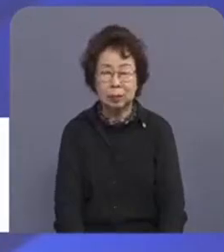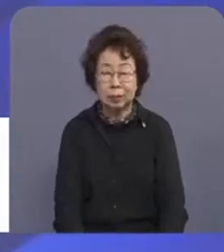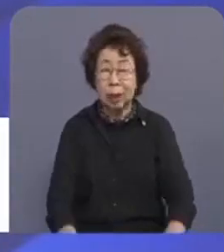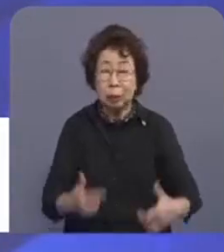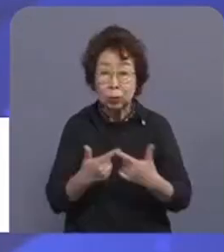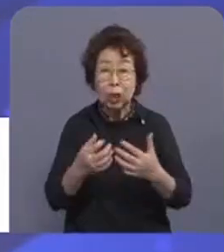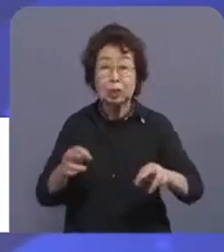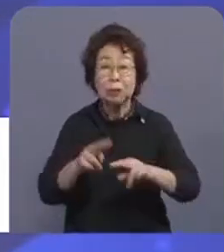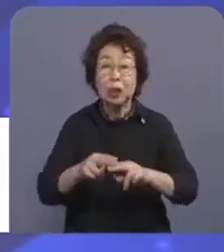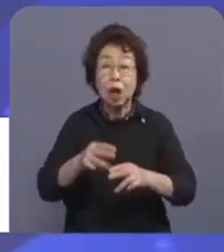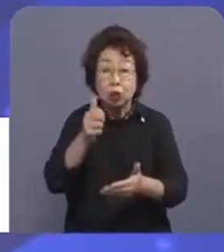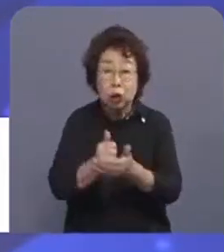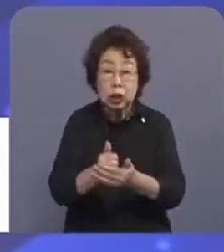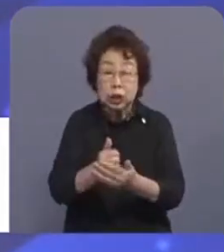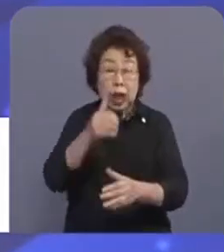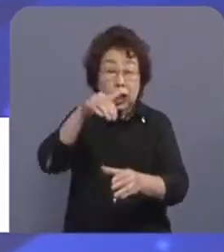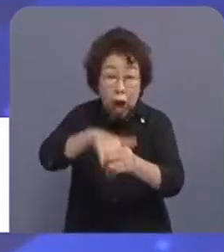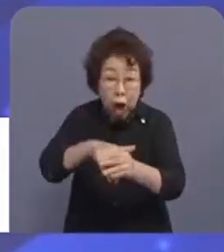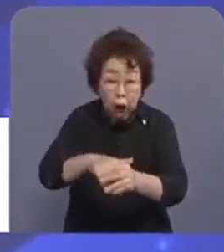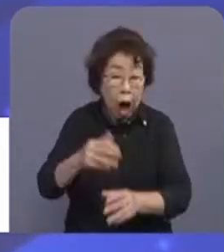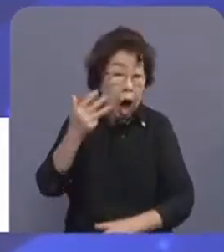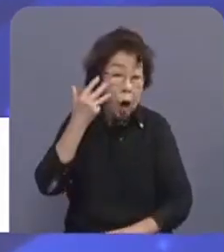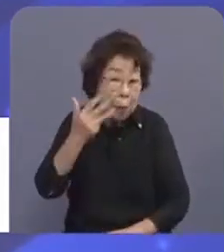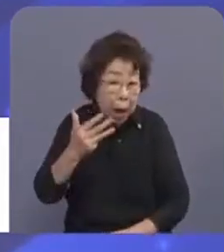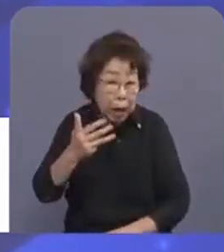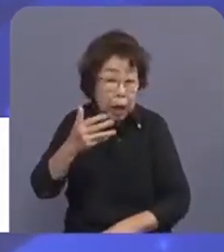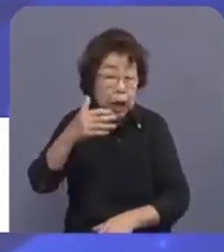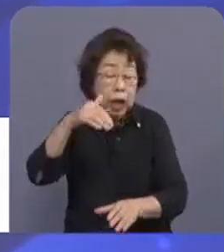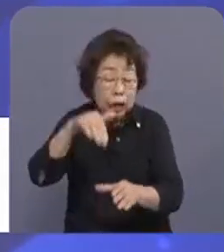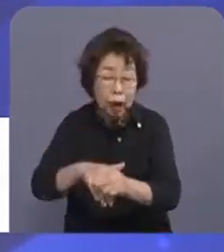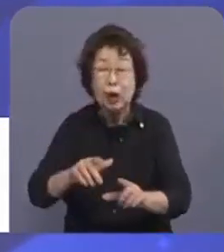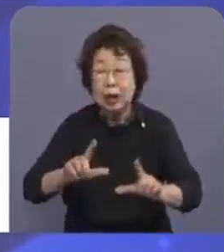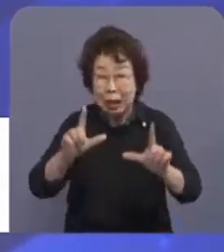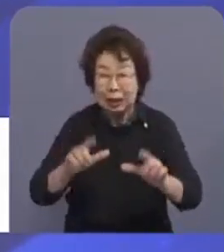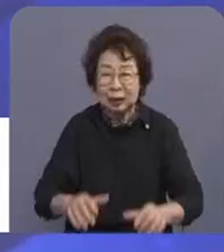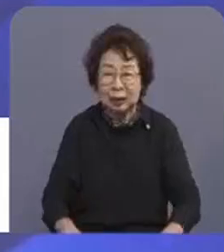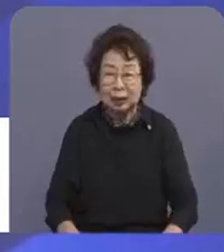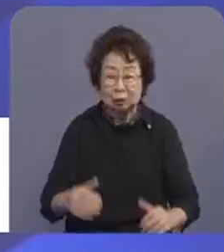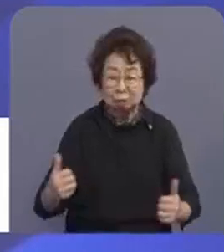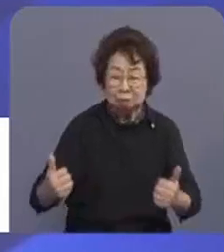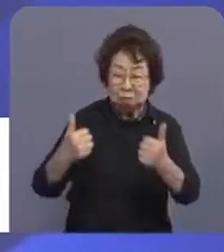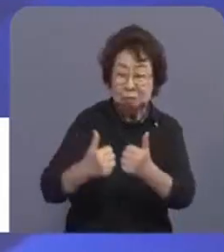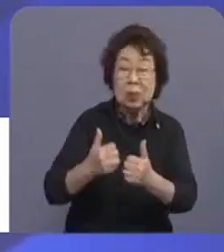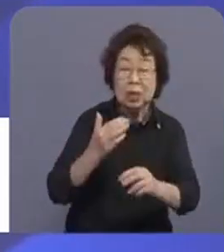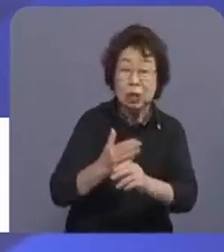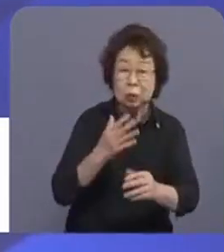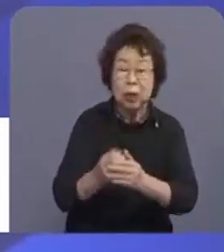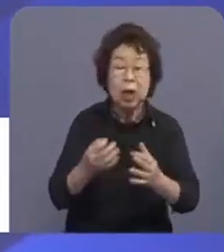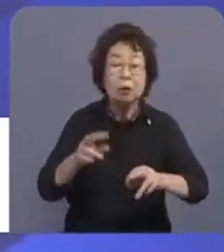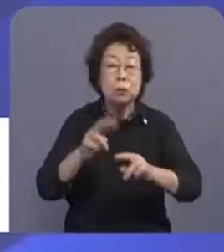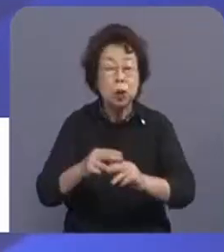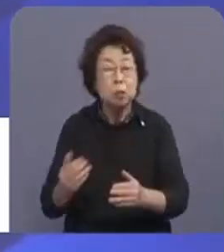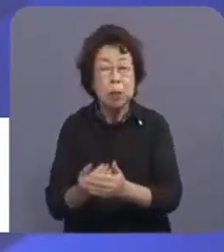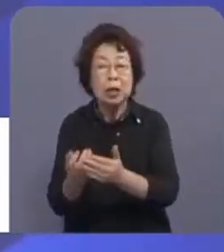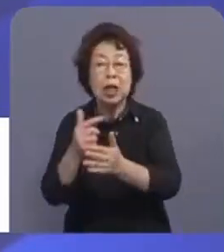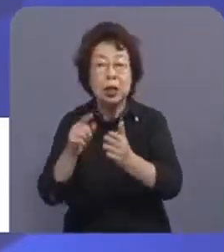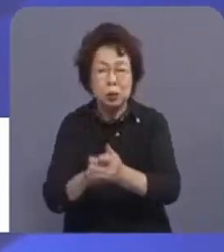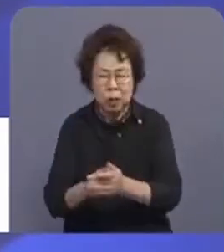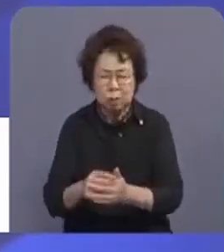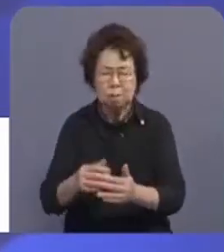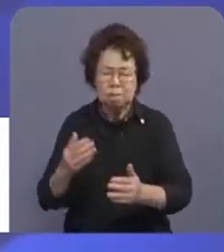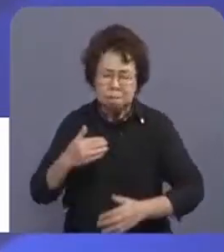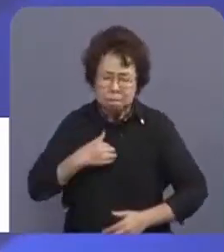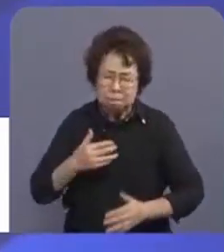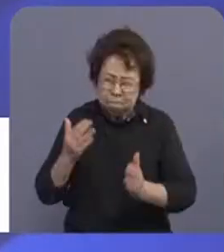부산 금정구청장을 뽑는 보궐선거가 8일 앞으로 다가왔습니다. 맞대결을 벌일 후보들은 금정구의 발전을 이끌